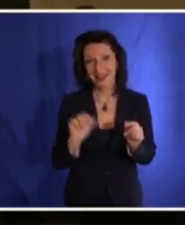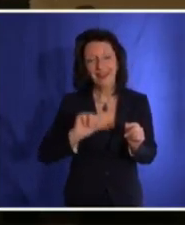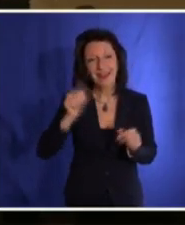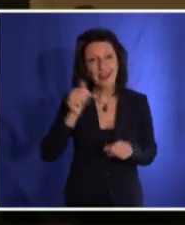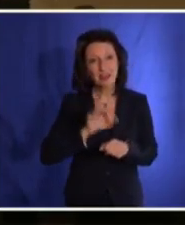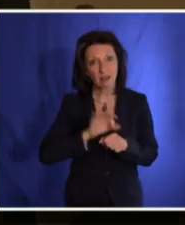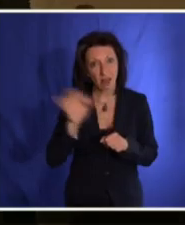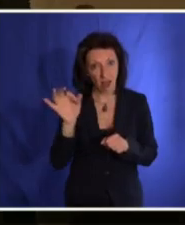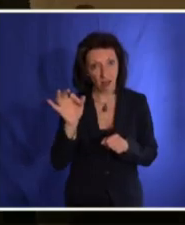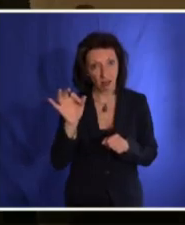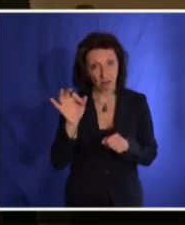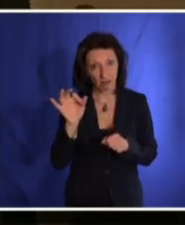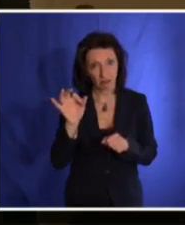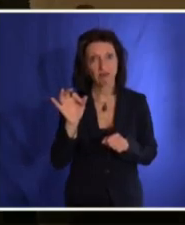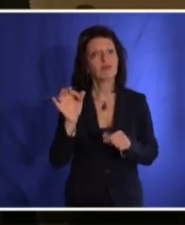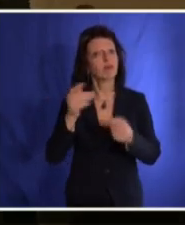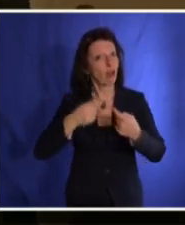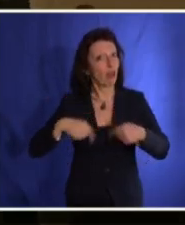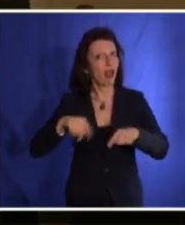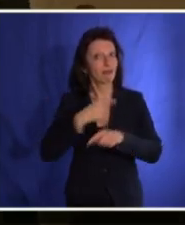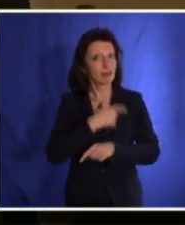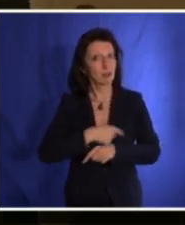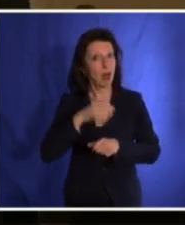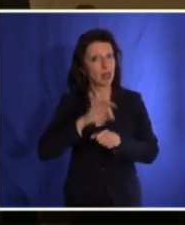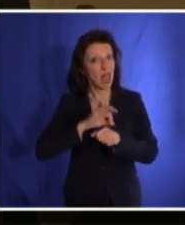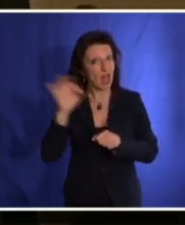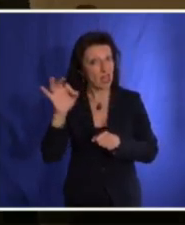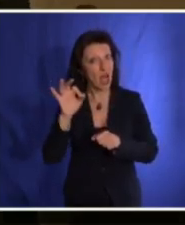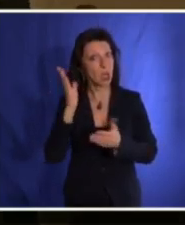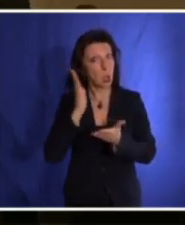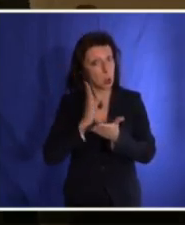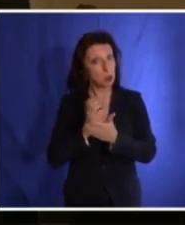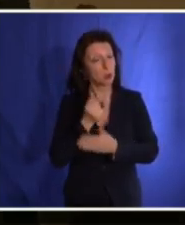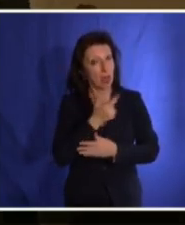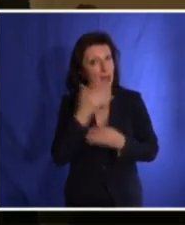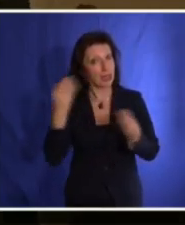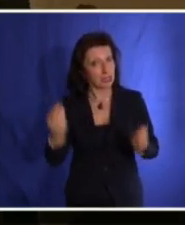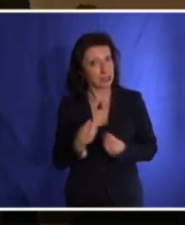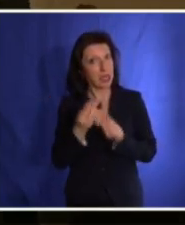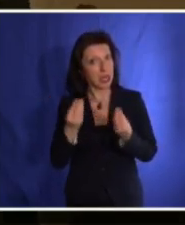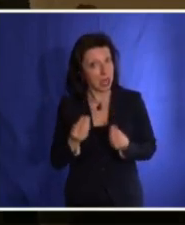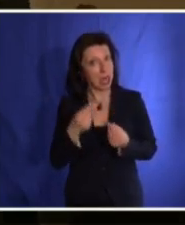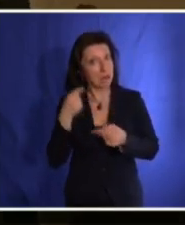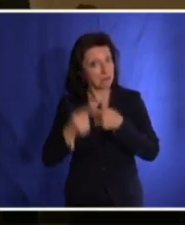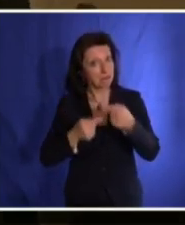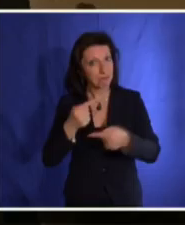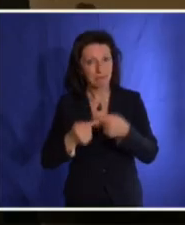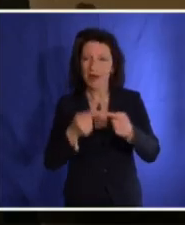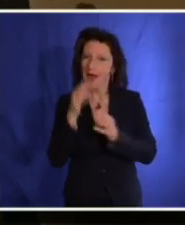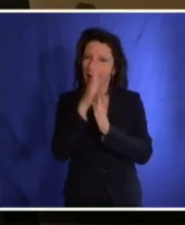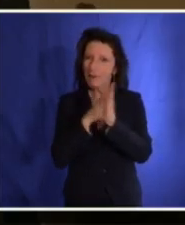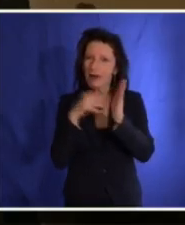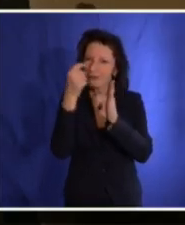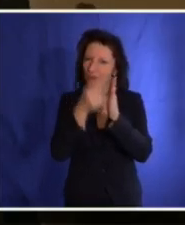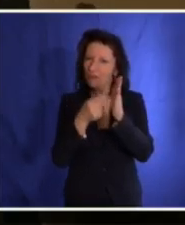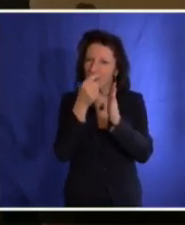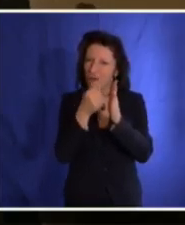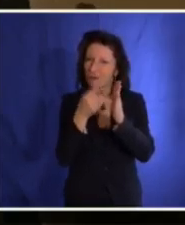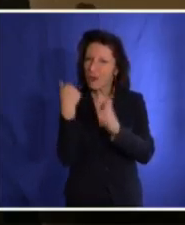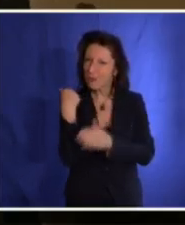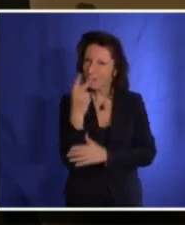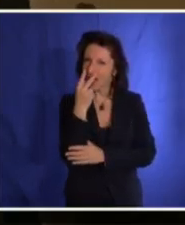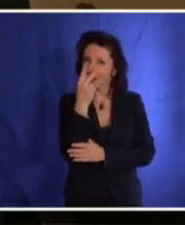Tag unseres Landesparteitages, so einiges passiert ist. Wir haben zu Beginn in dem Film gesehen, was